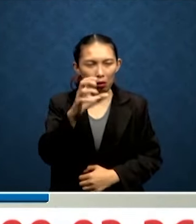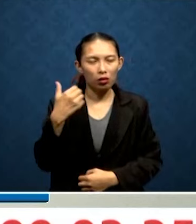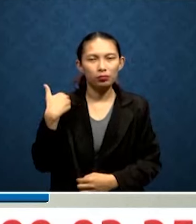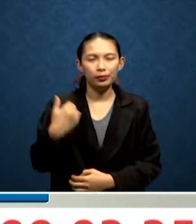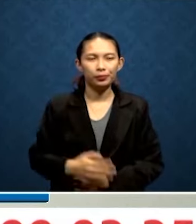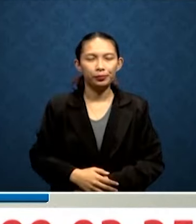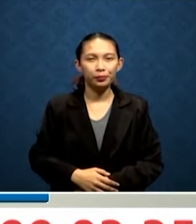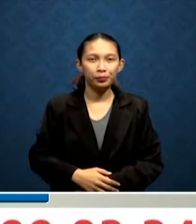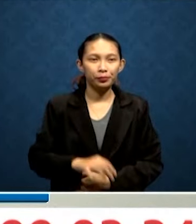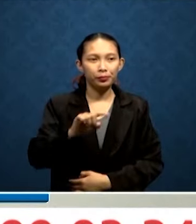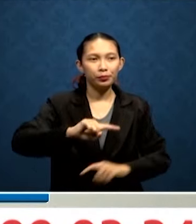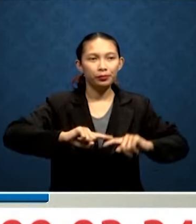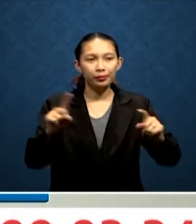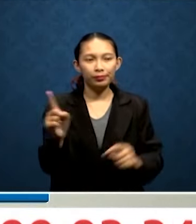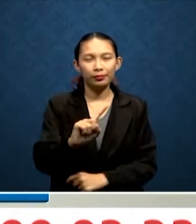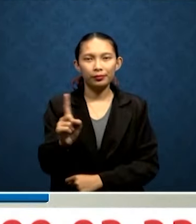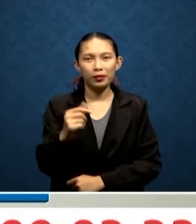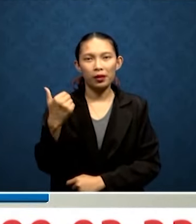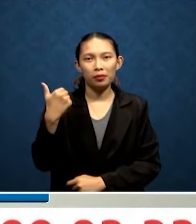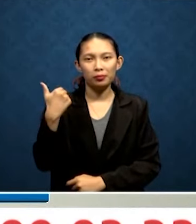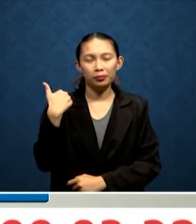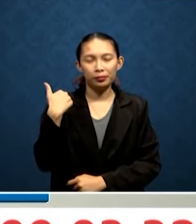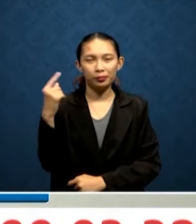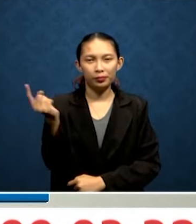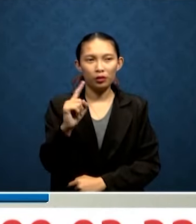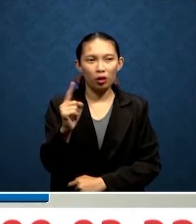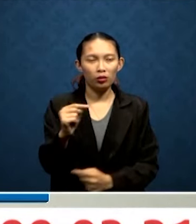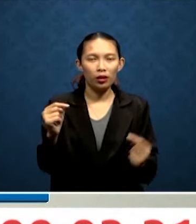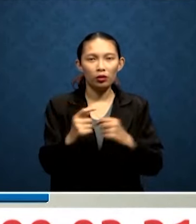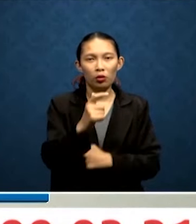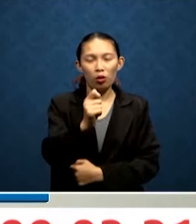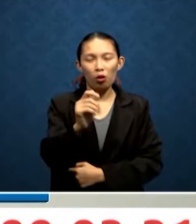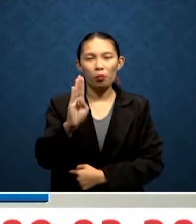อย่างไรก็ตามมีบทบัญญัติขององค์กรปกครองส่วนท้องถิ่น